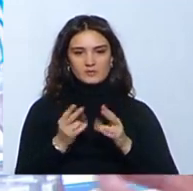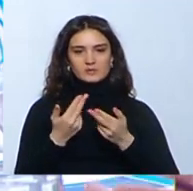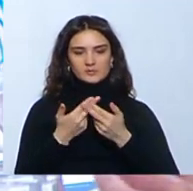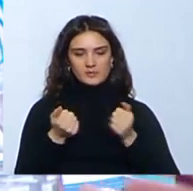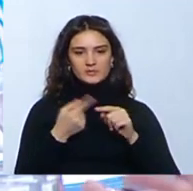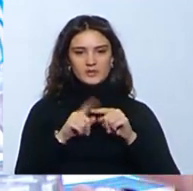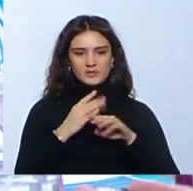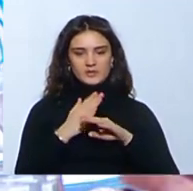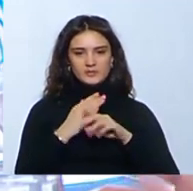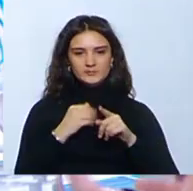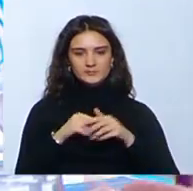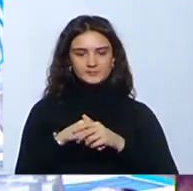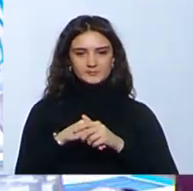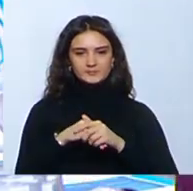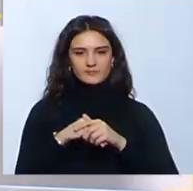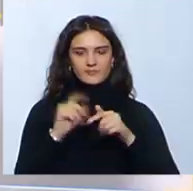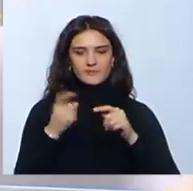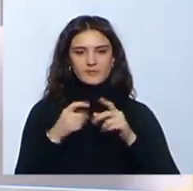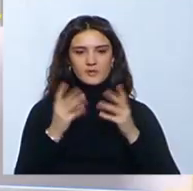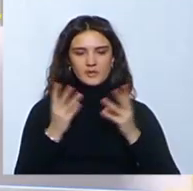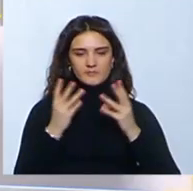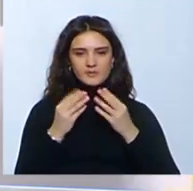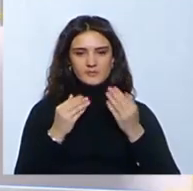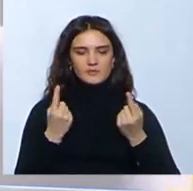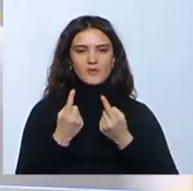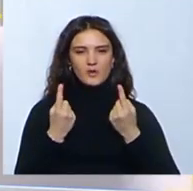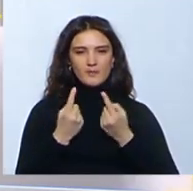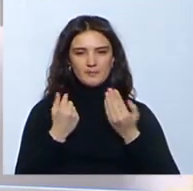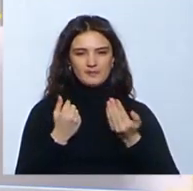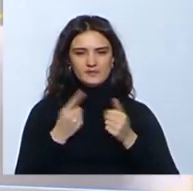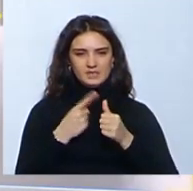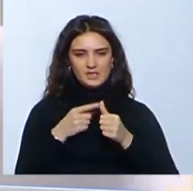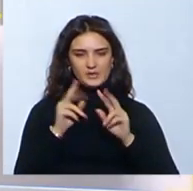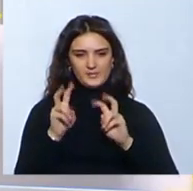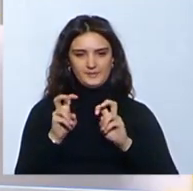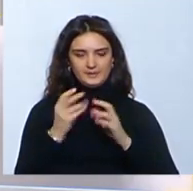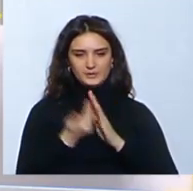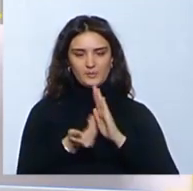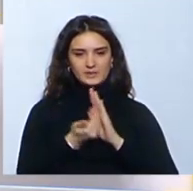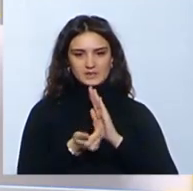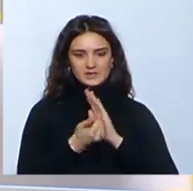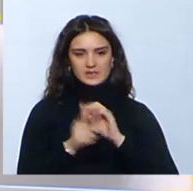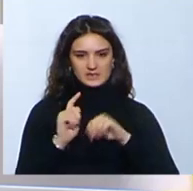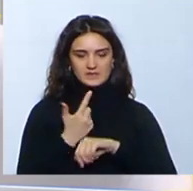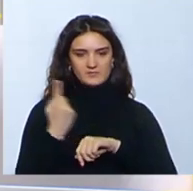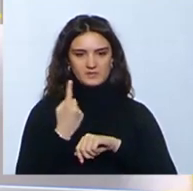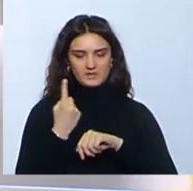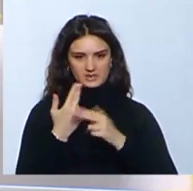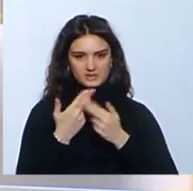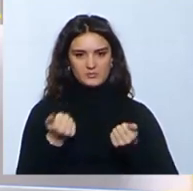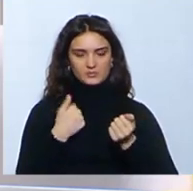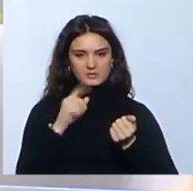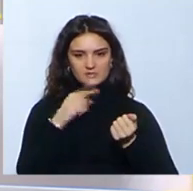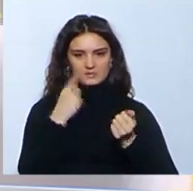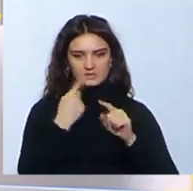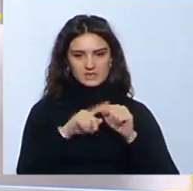თქმა უნდა, ეს არის ქიმიური დამწრობის ჩვეულებრივი სახეობა. რეკომენდაცია ისევ პირველადი რაც